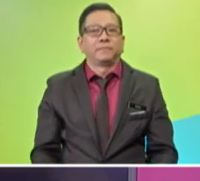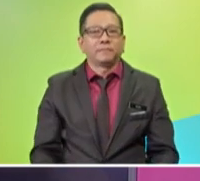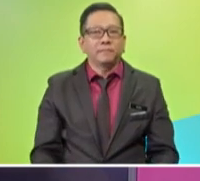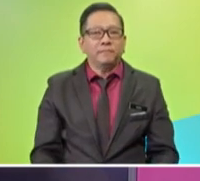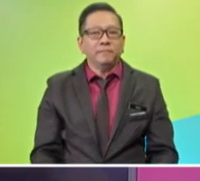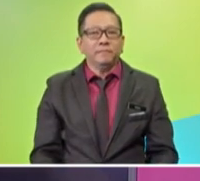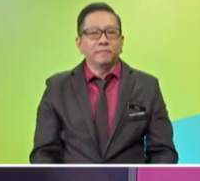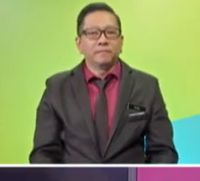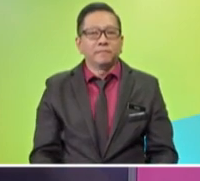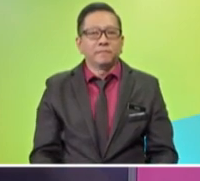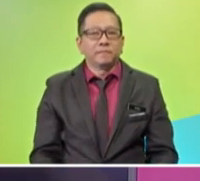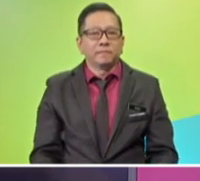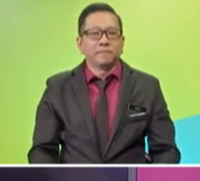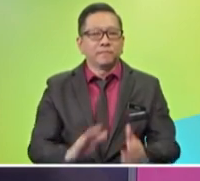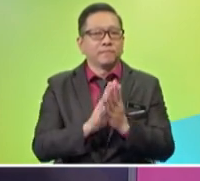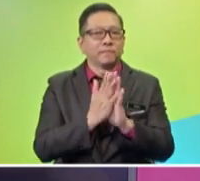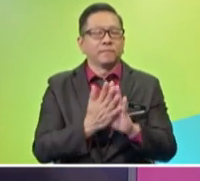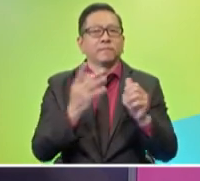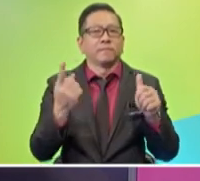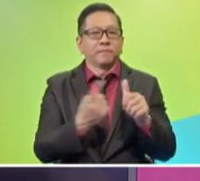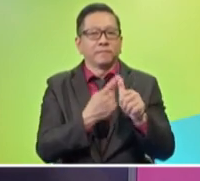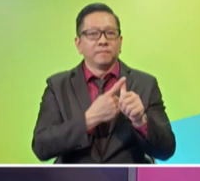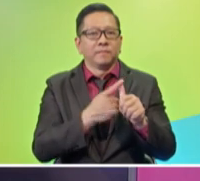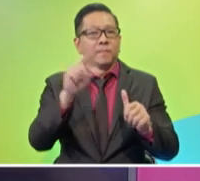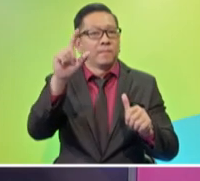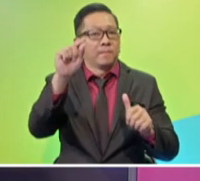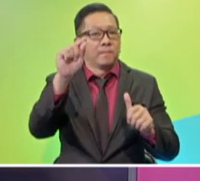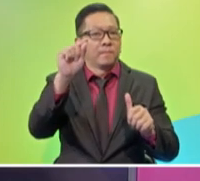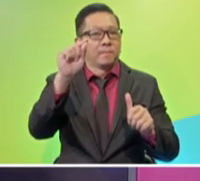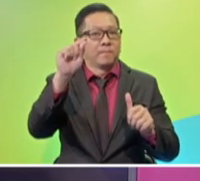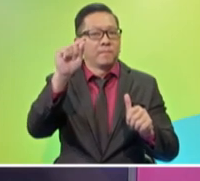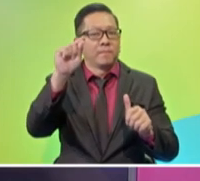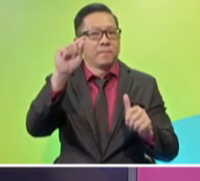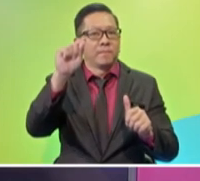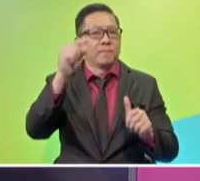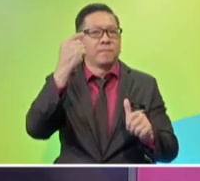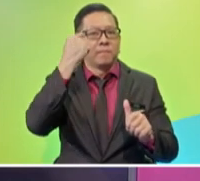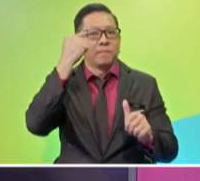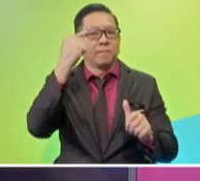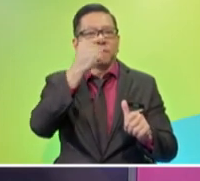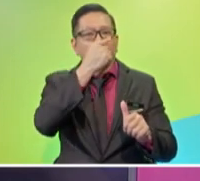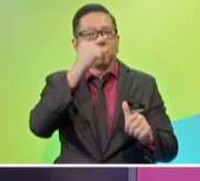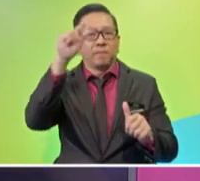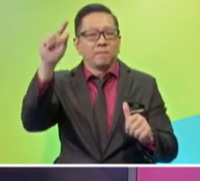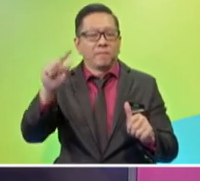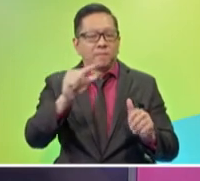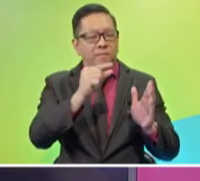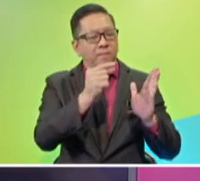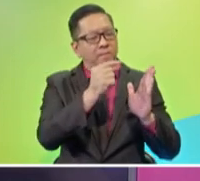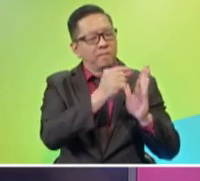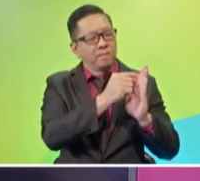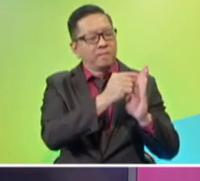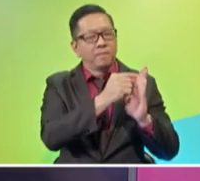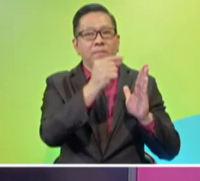Jom cikgu. Jadi langkah pertama, saya kena gamlah cikgu terlebih dahulu bahagian mata ya cikgu. Betul, kita gamkan dulu